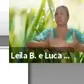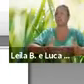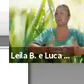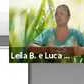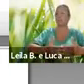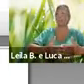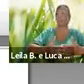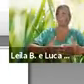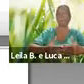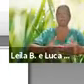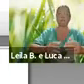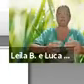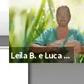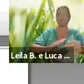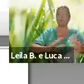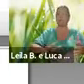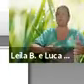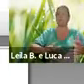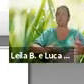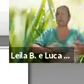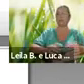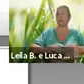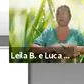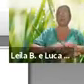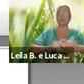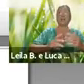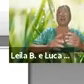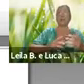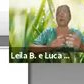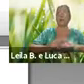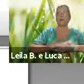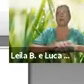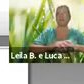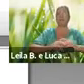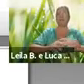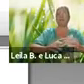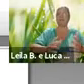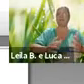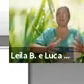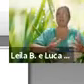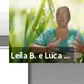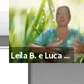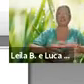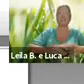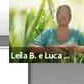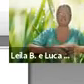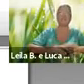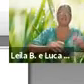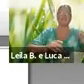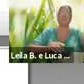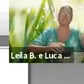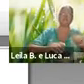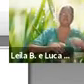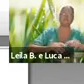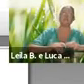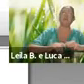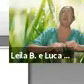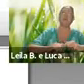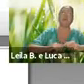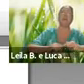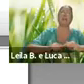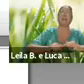essere superiore. Non l'avrebbe proprio sopportato, si crepa, potrebbe pure crepare, no? Il